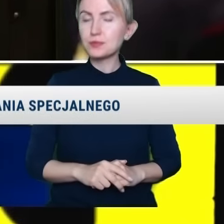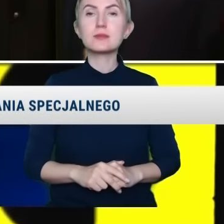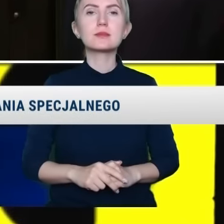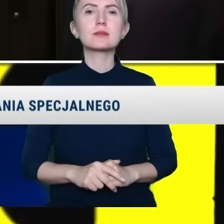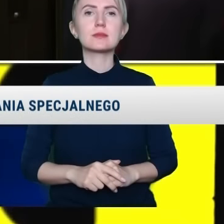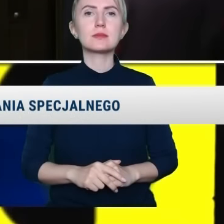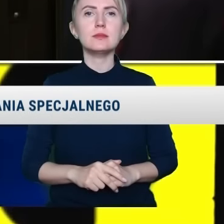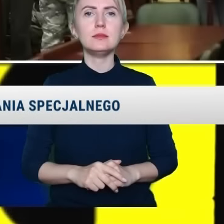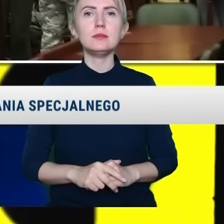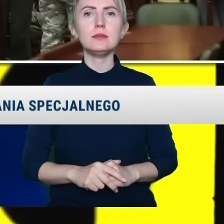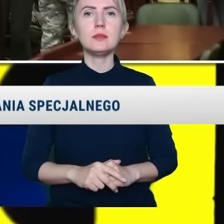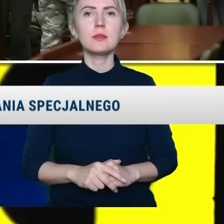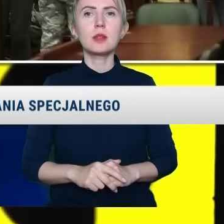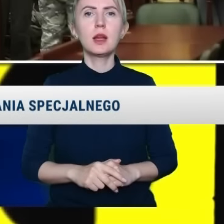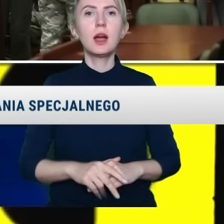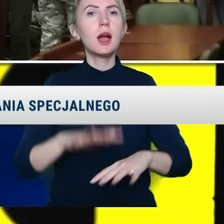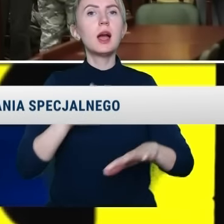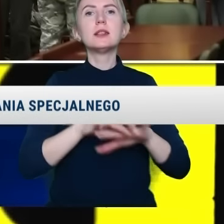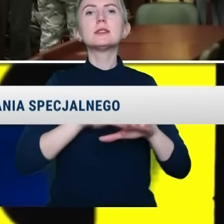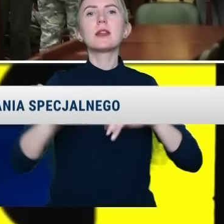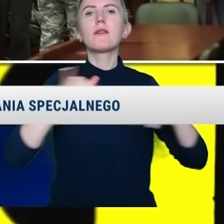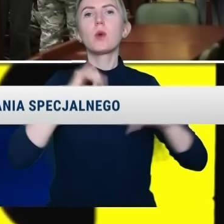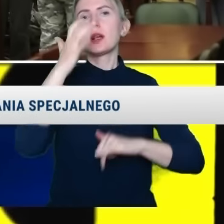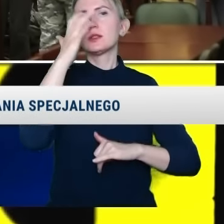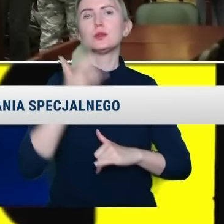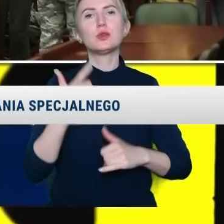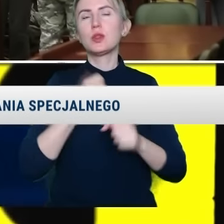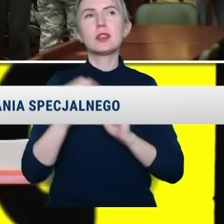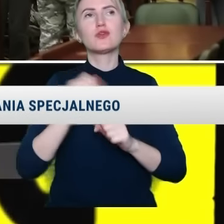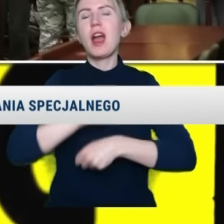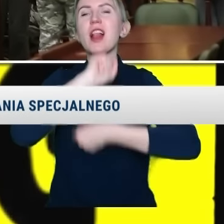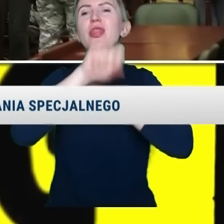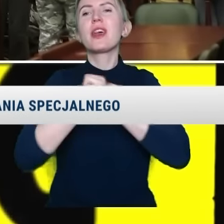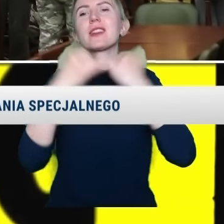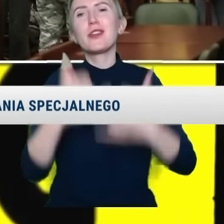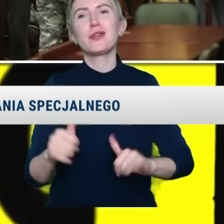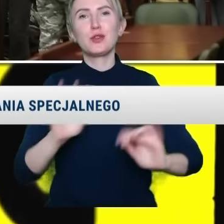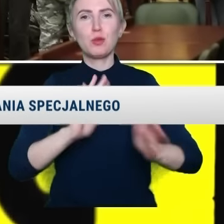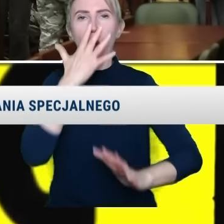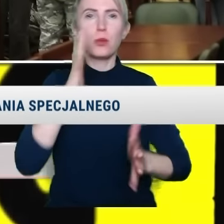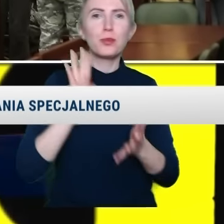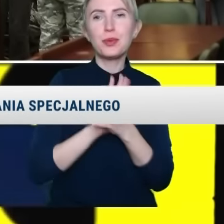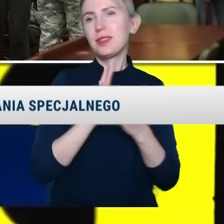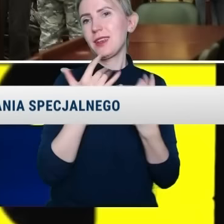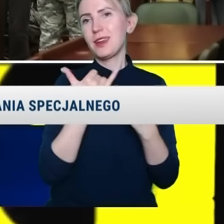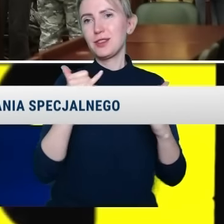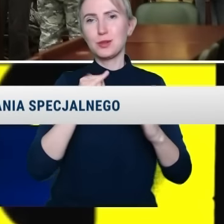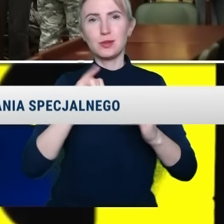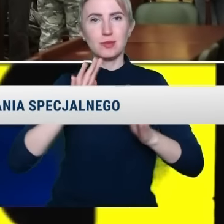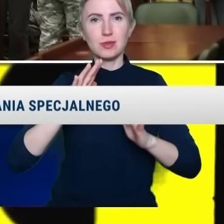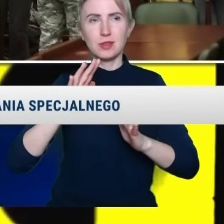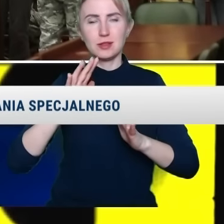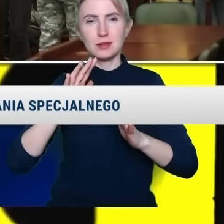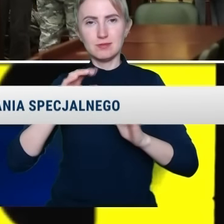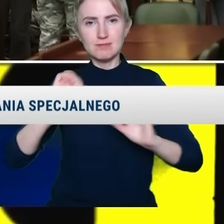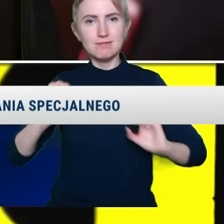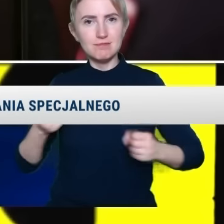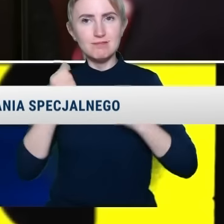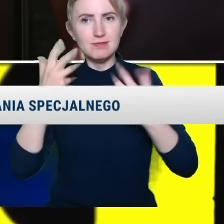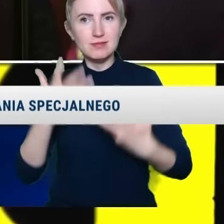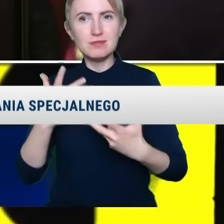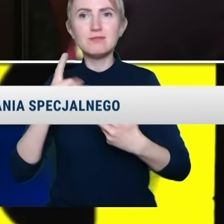System władzy w Rosji nie przewiduje czegoś takiego jak istnienie alternatywnych ośrodków opinii czy alternatywnych ośrodków aspirujących do tego, żeby